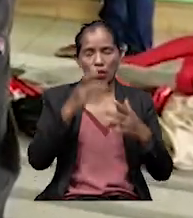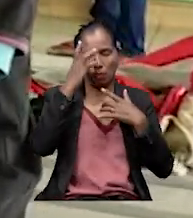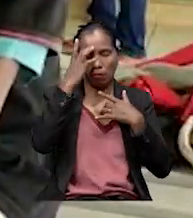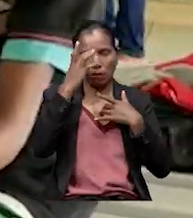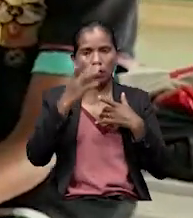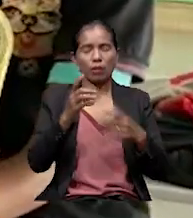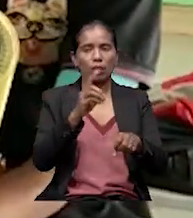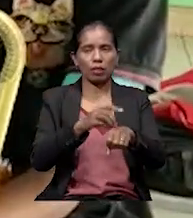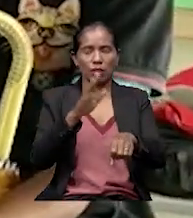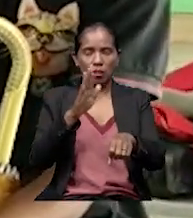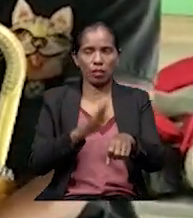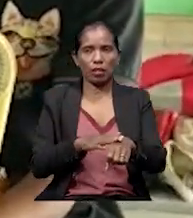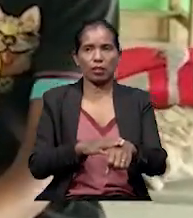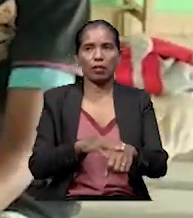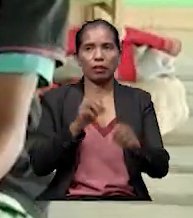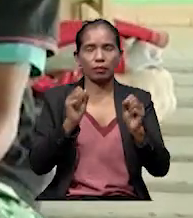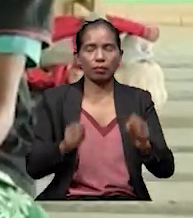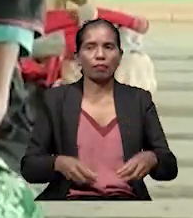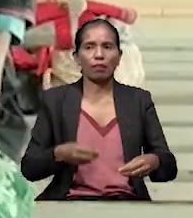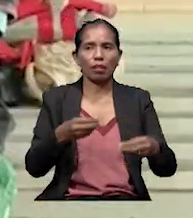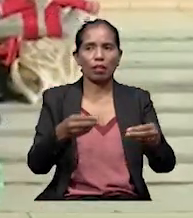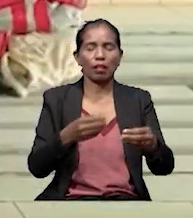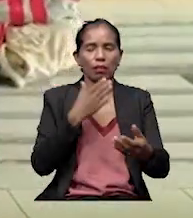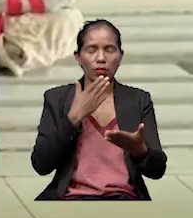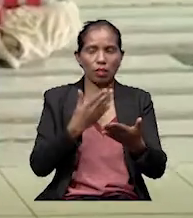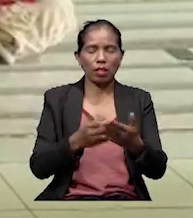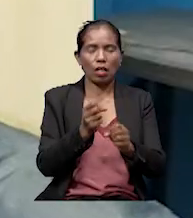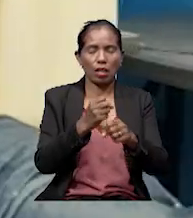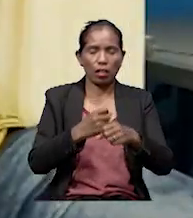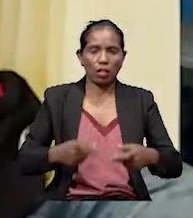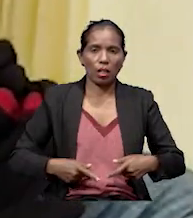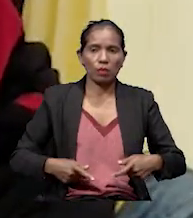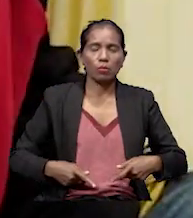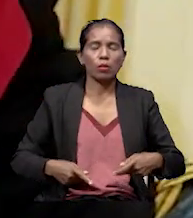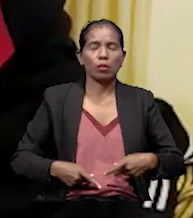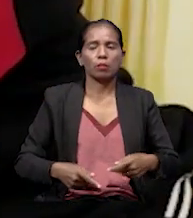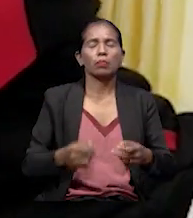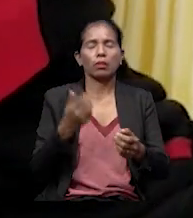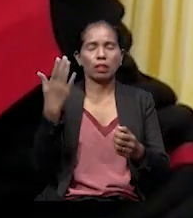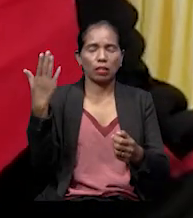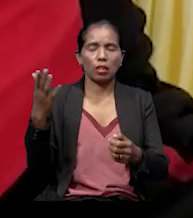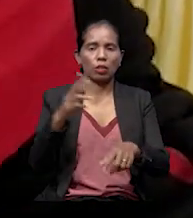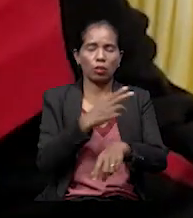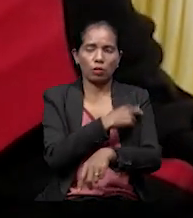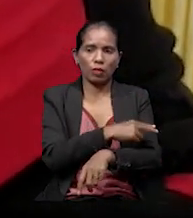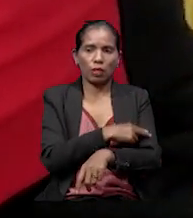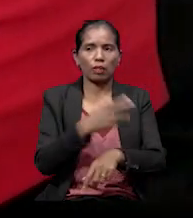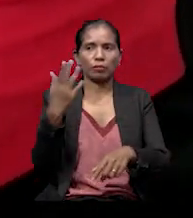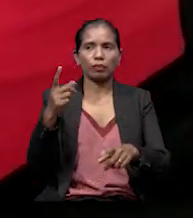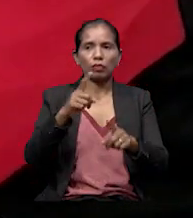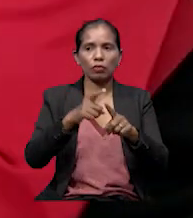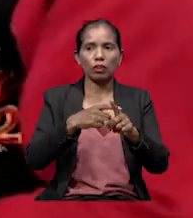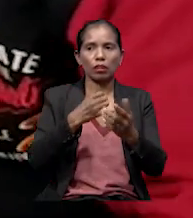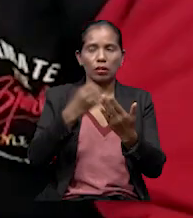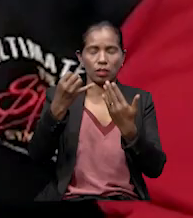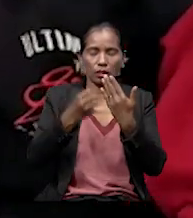infecção respiratório, broncopneumonia, no diarreia mos resista as e o hospital refere. Fula em janeiro, né,